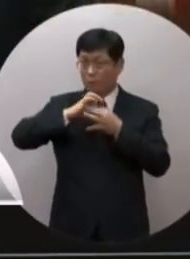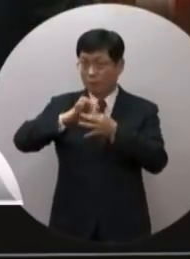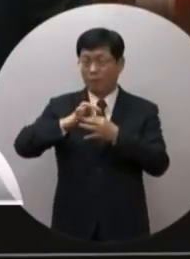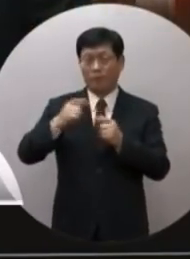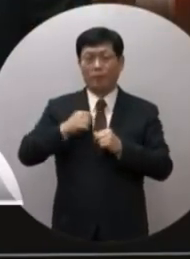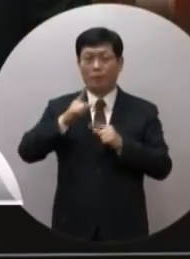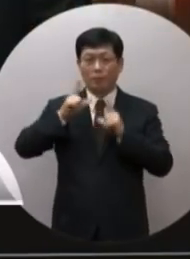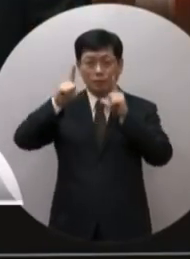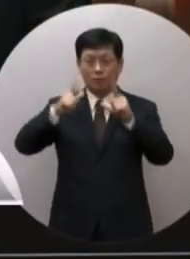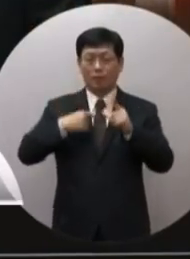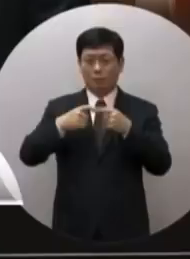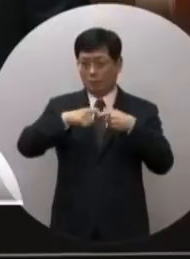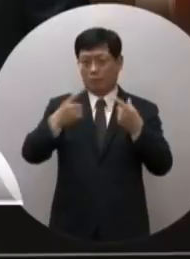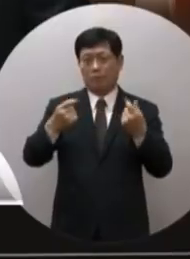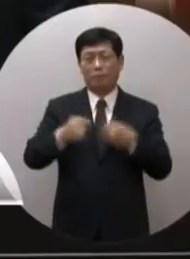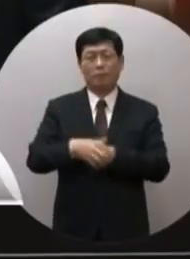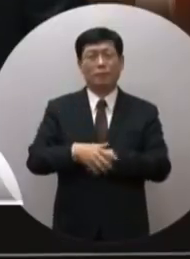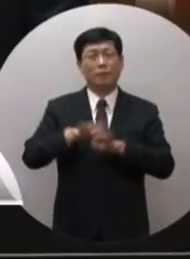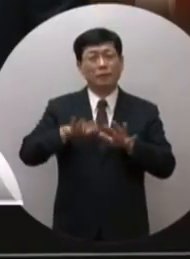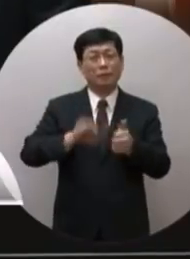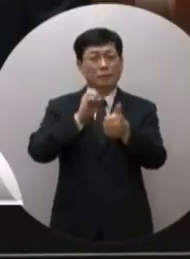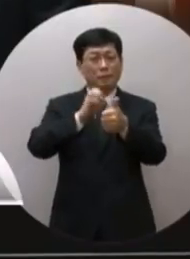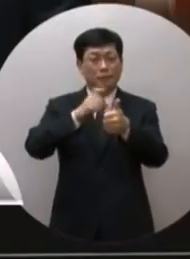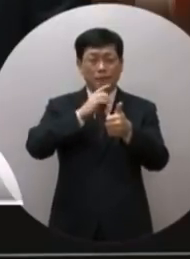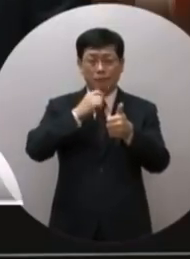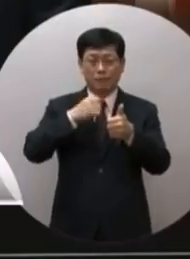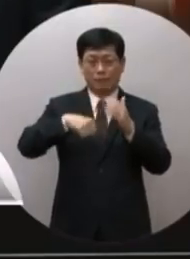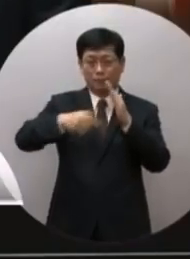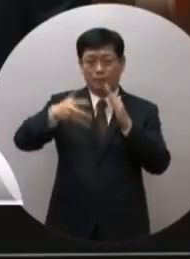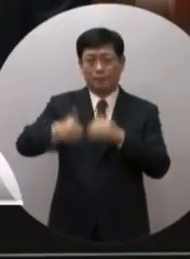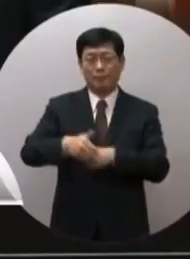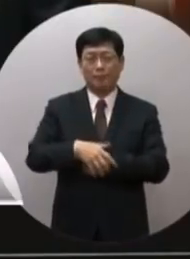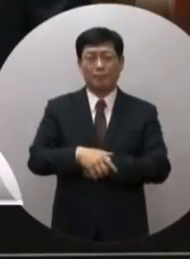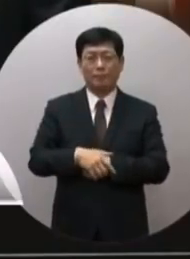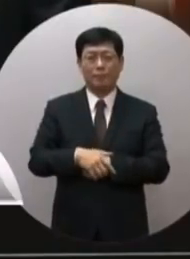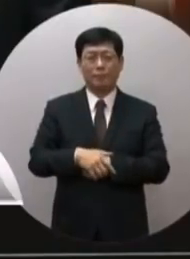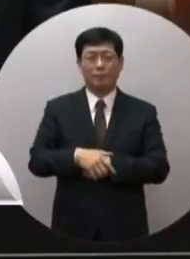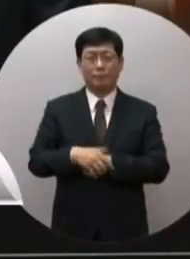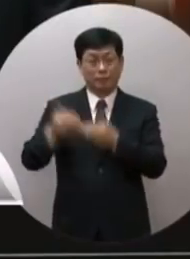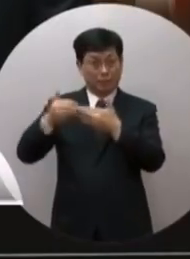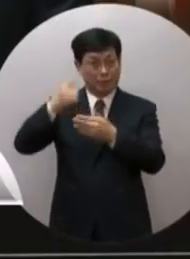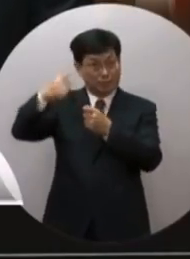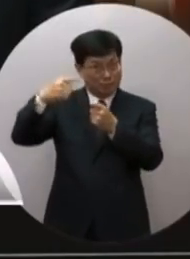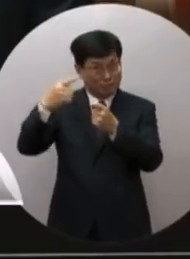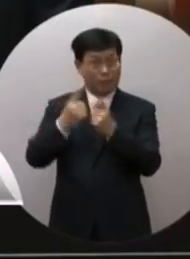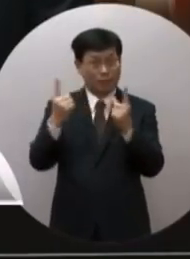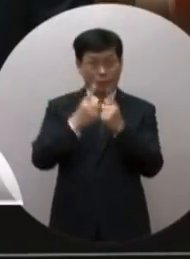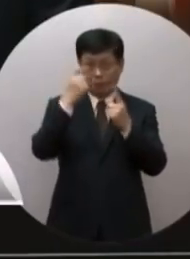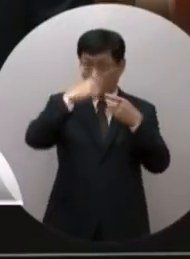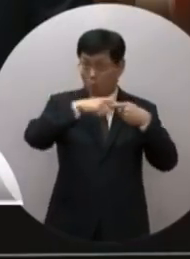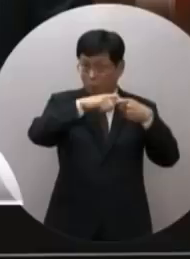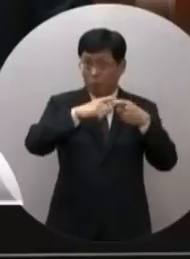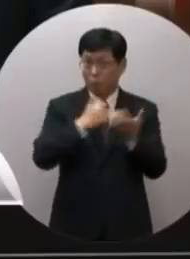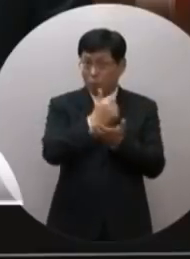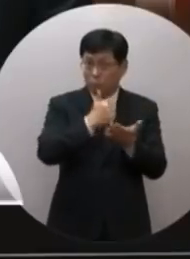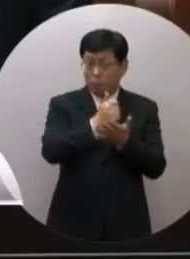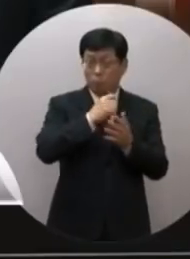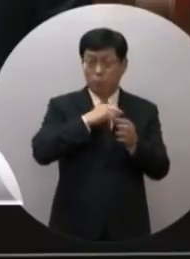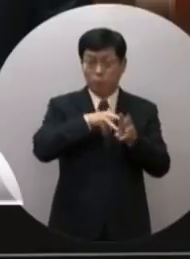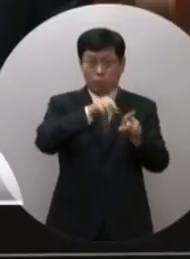包括东盟。本席现在告诉院长，大陆一年对欧盟的出超